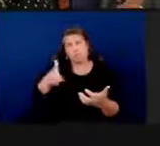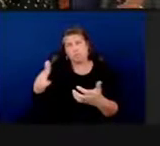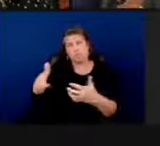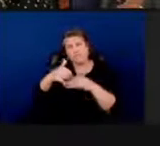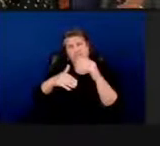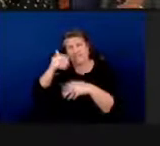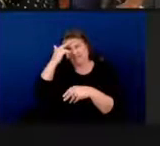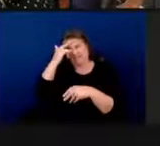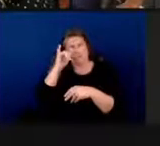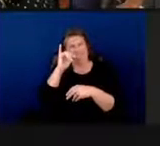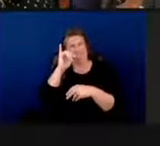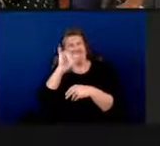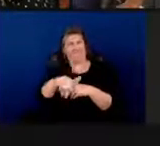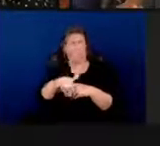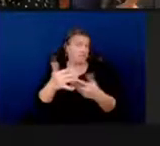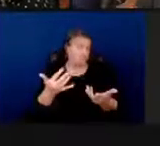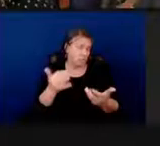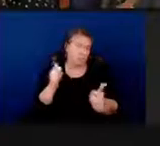حيهم.